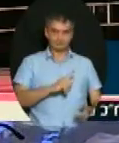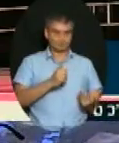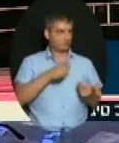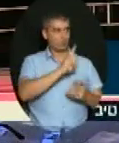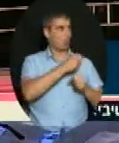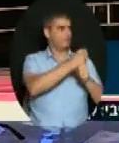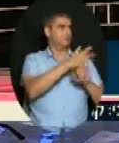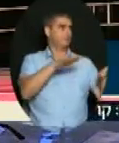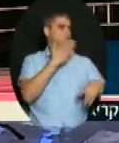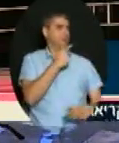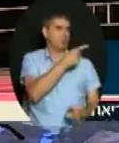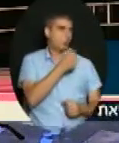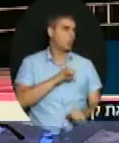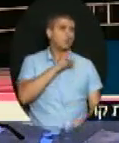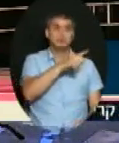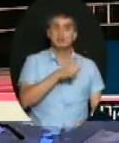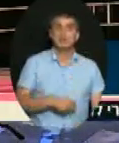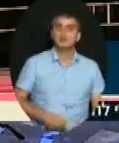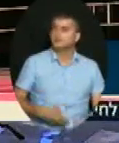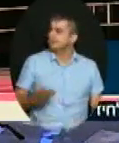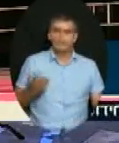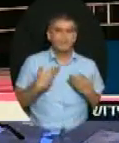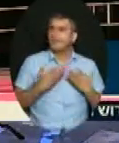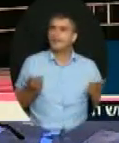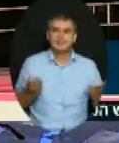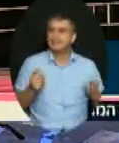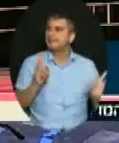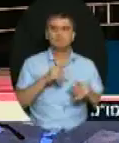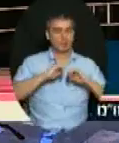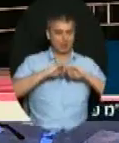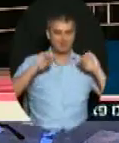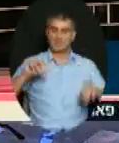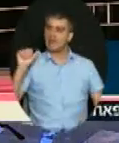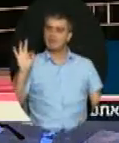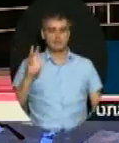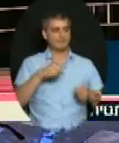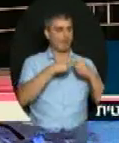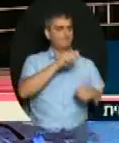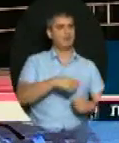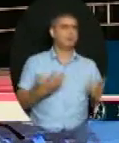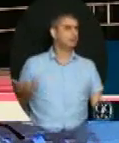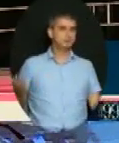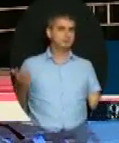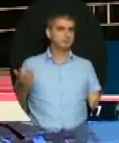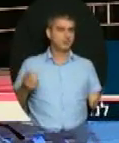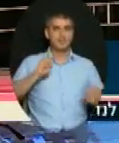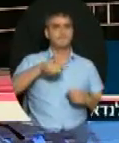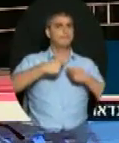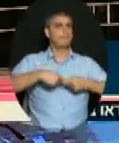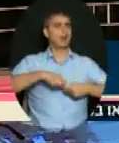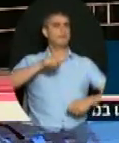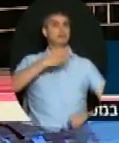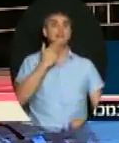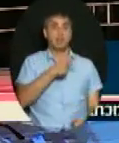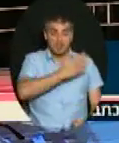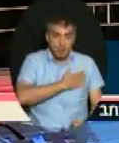ממשלת ישראל. אבל הוא אמר שהוא מייצג את אחמד טיבי. תקשיבי, אין דבר כזה, אי אפשר להפריד את אחמד טיבי מחבר כנסת עכשיו בפרלמנט הישראלי.